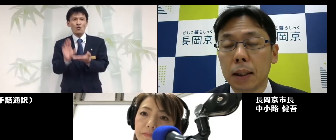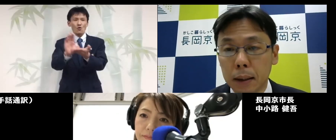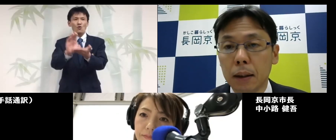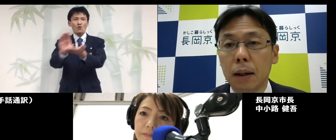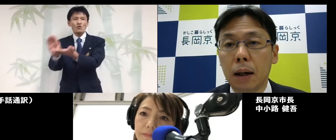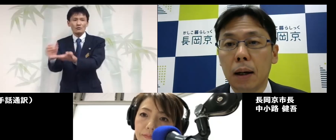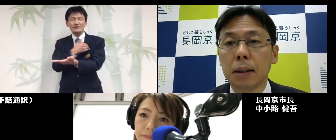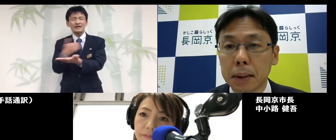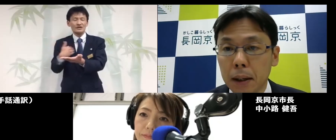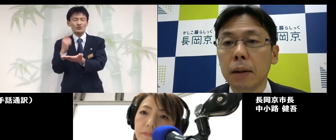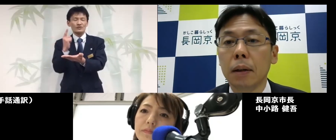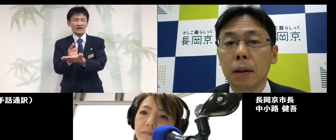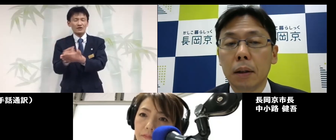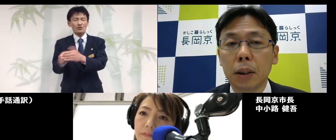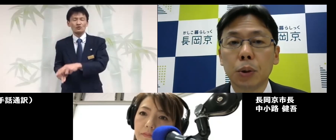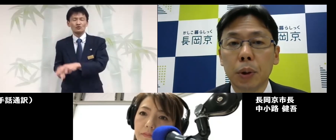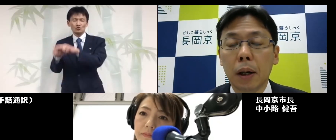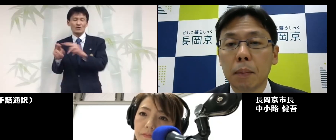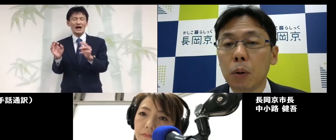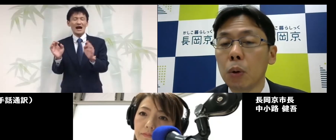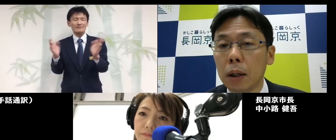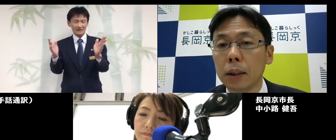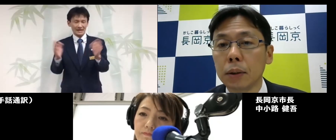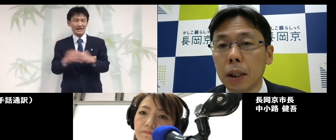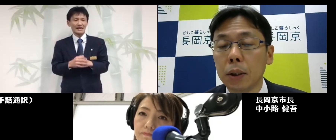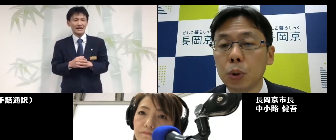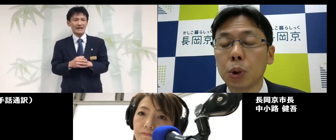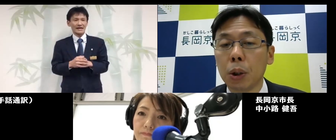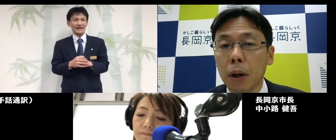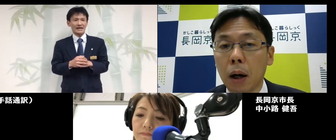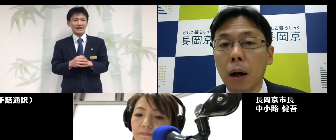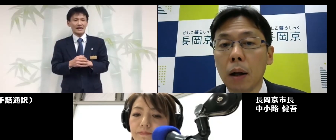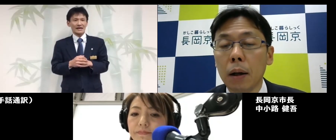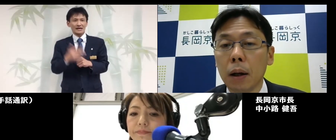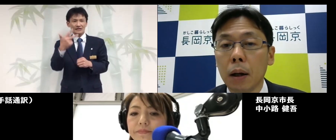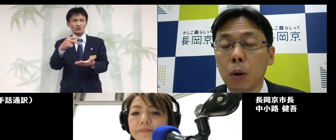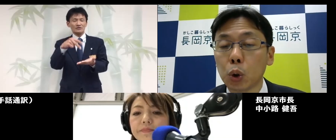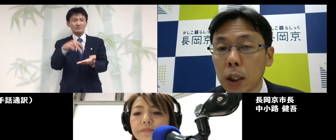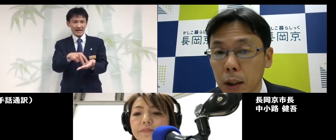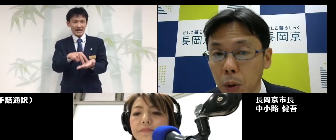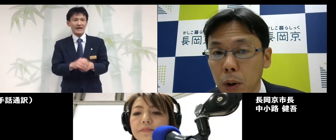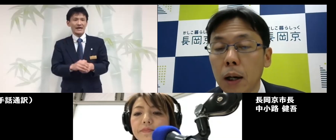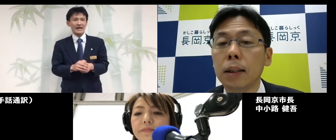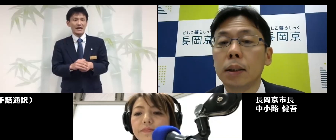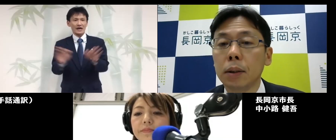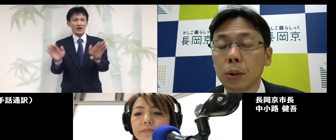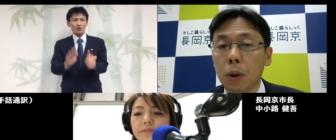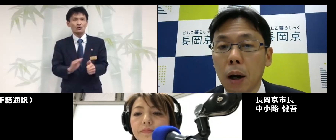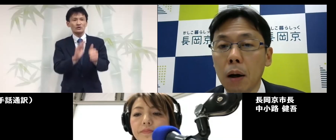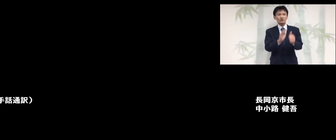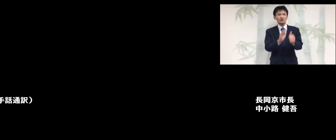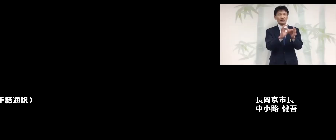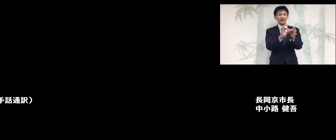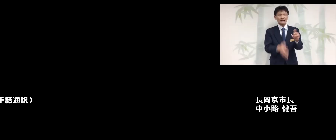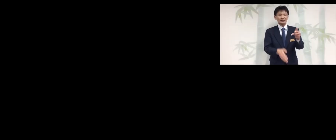は残念ながらありません。ですので、まあ、この間ですね、市としては、子育ての関連施設ですと